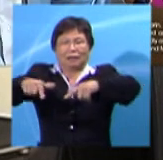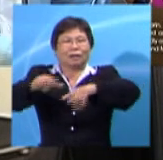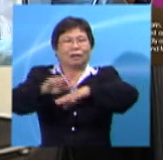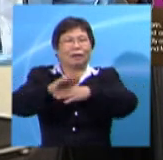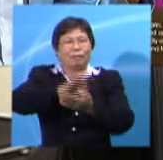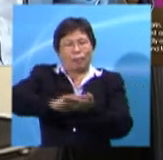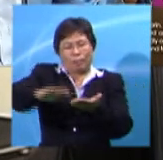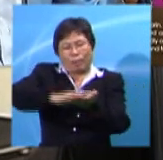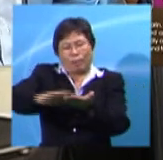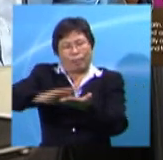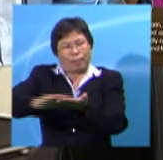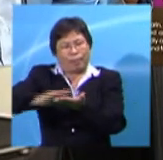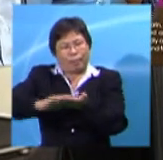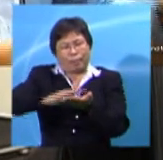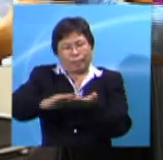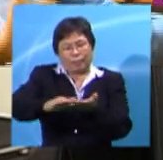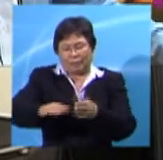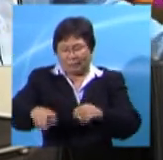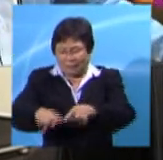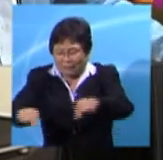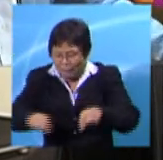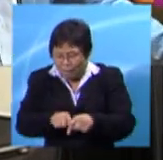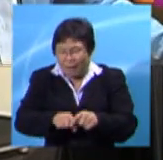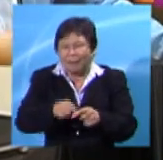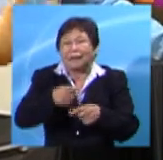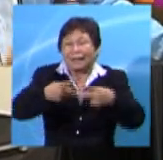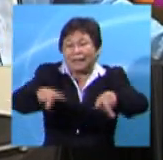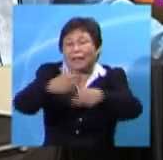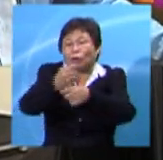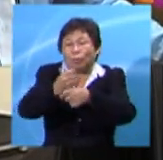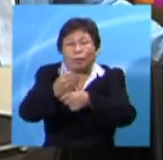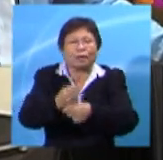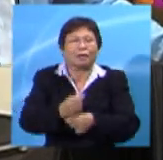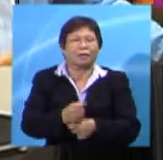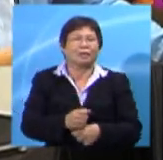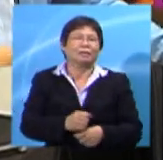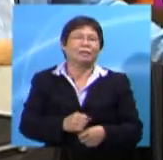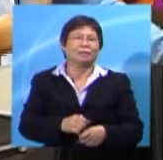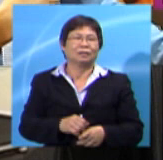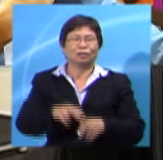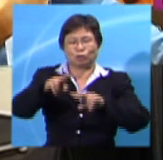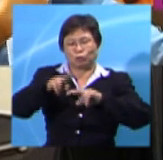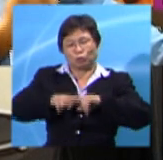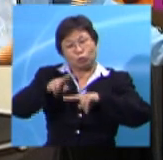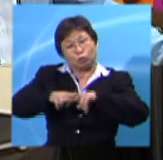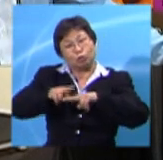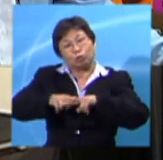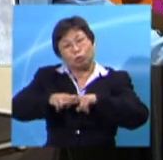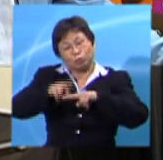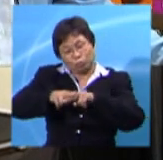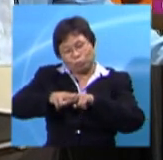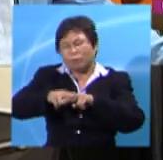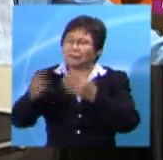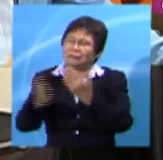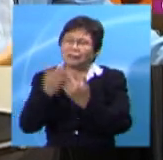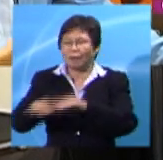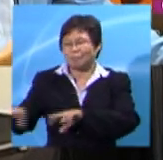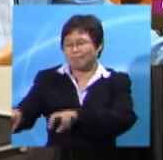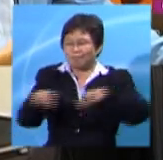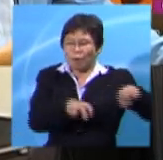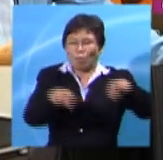membersihkan kawasan Kopi Tiam selain pada itu jus tool ini juga mudah dibawa ke mana-mana